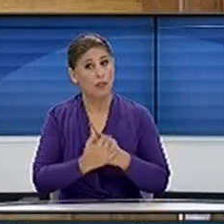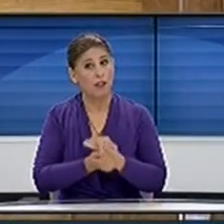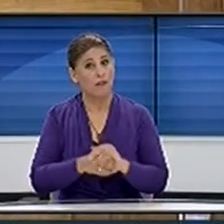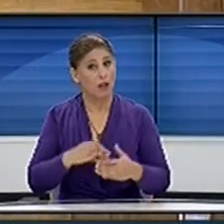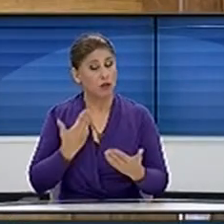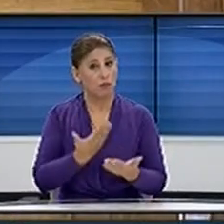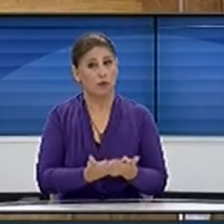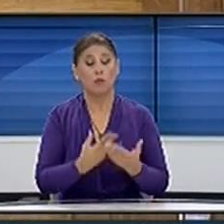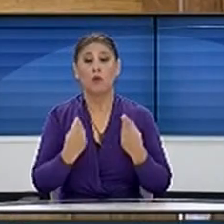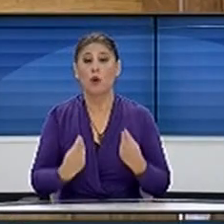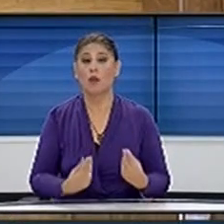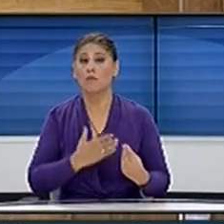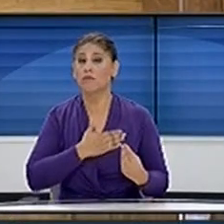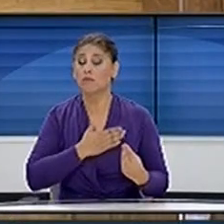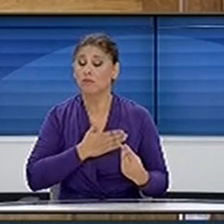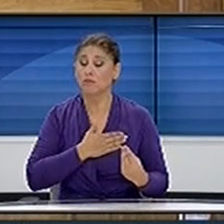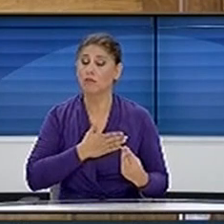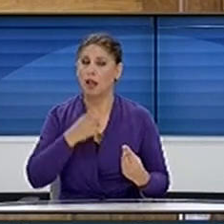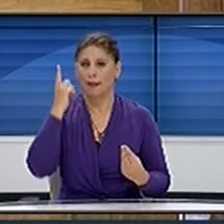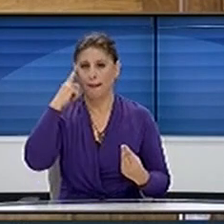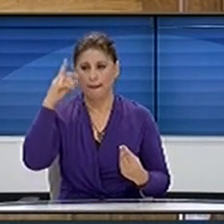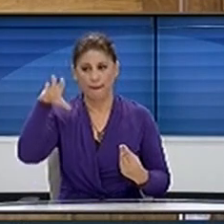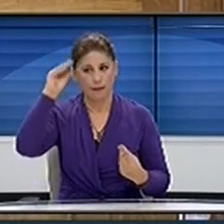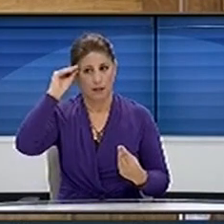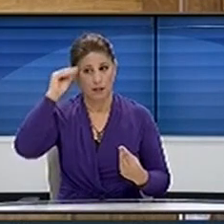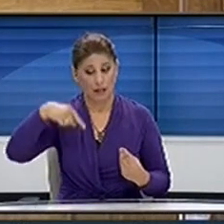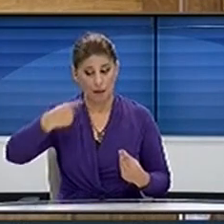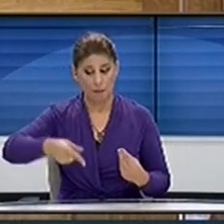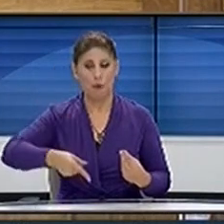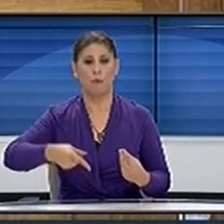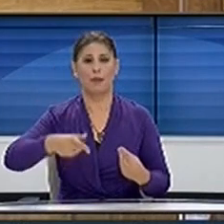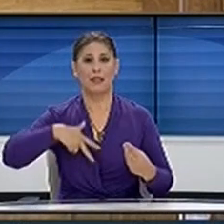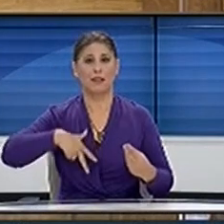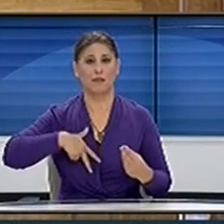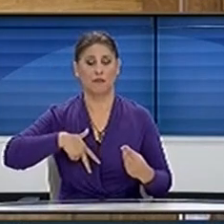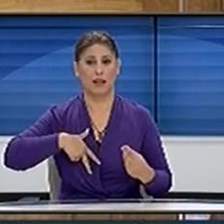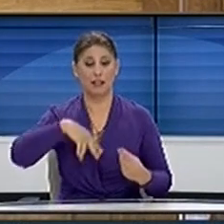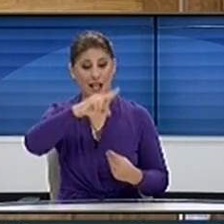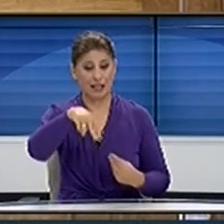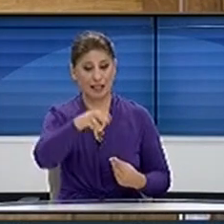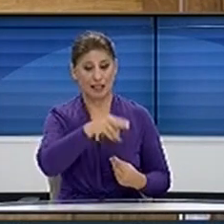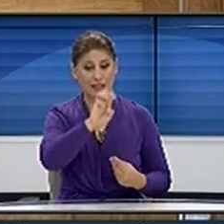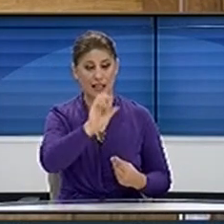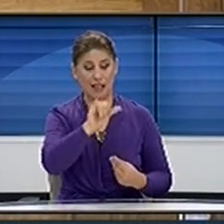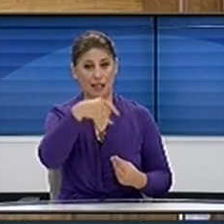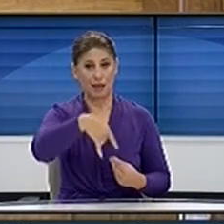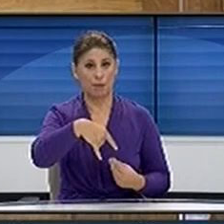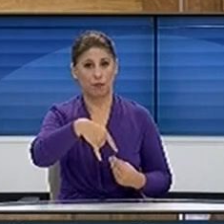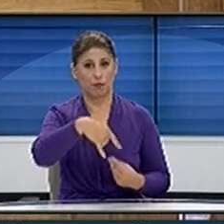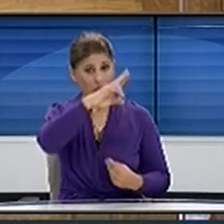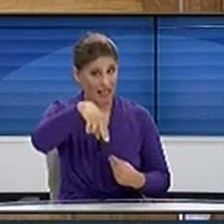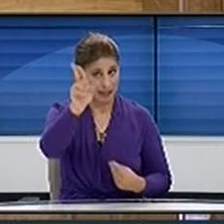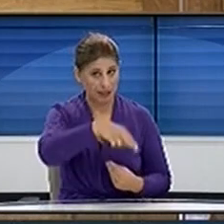πρόταση ότι ο πιο καλοπροαίρετος αντιλαμβάνεται ότι η επόμενη κυβέρνηση θα πρέπει να καταργήσει την ΕΕΠ και να ιδρύσει νέα υπηρεσία πληροφοριών, και αφού όλοι